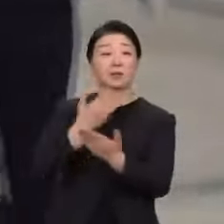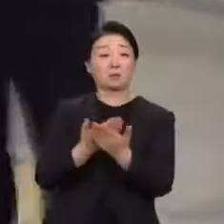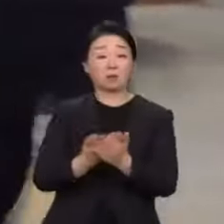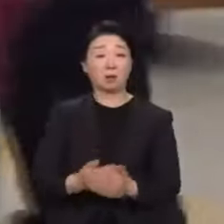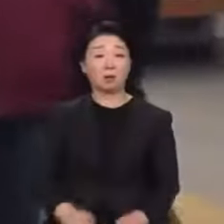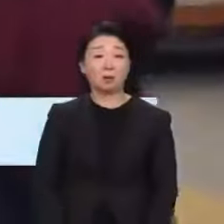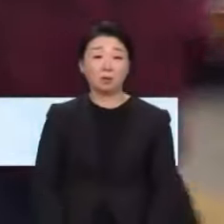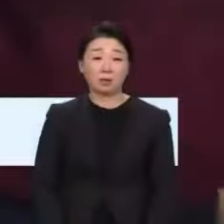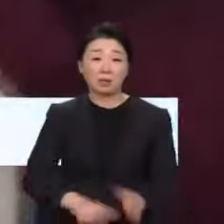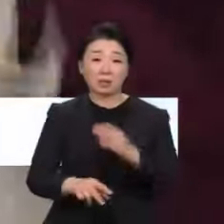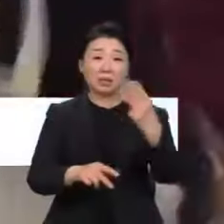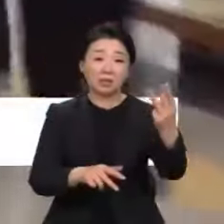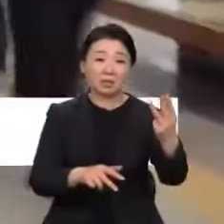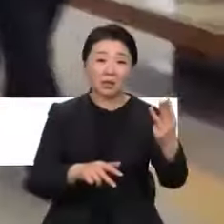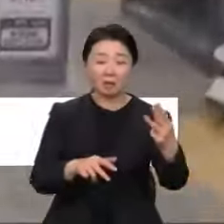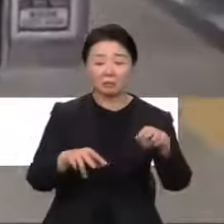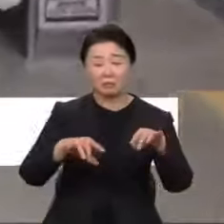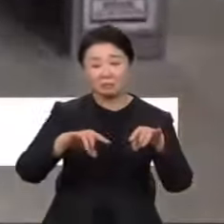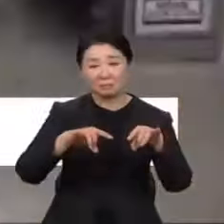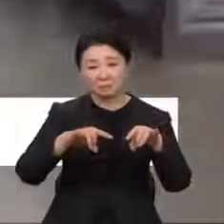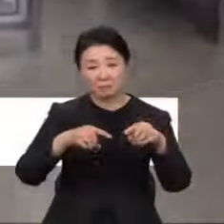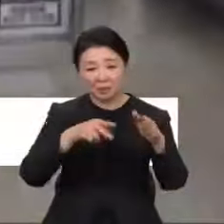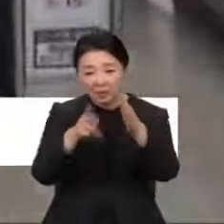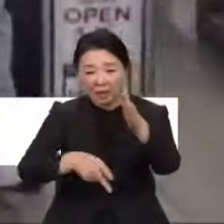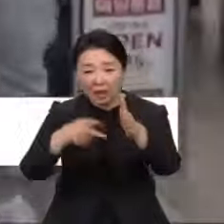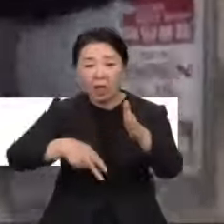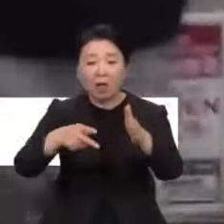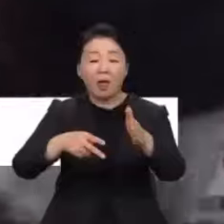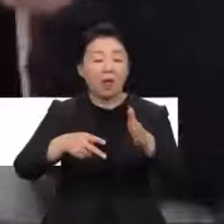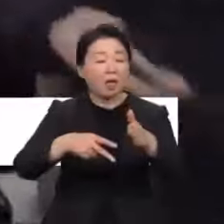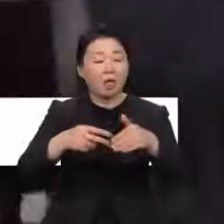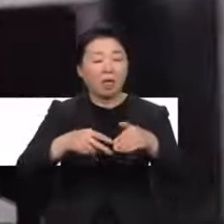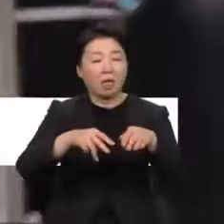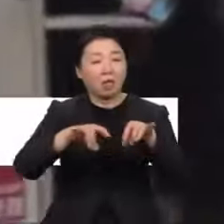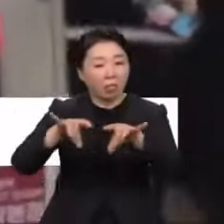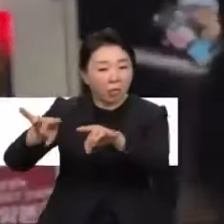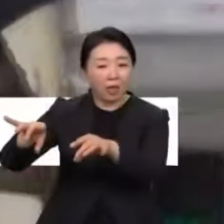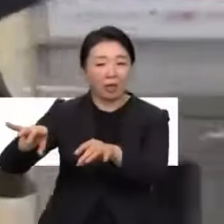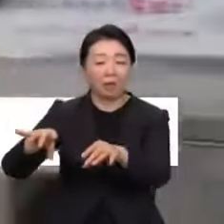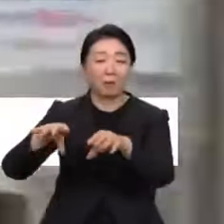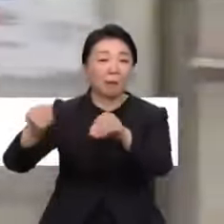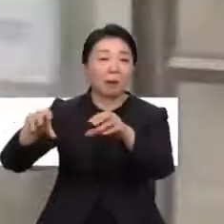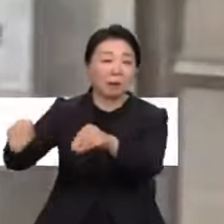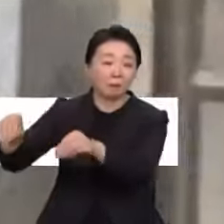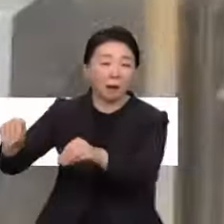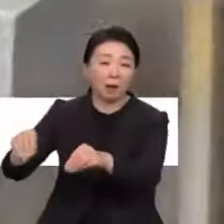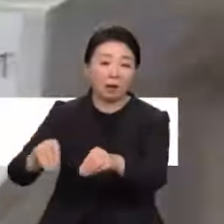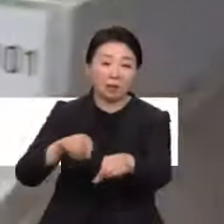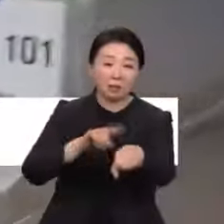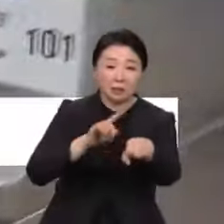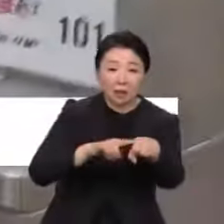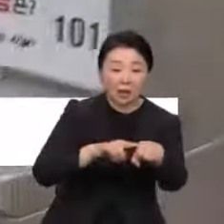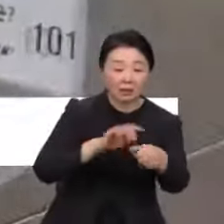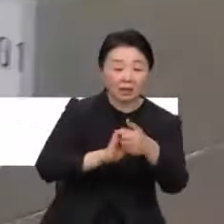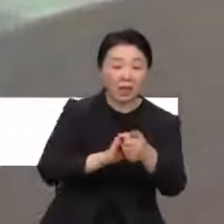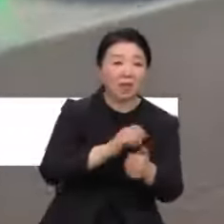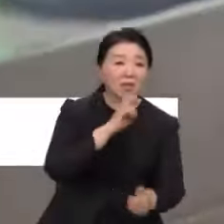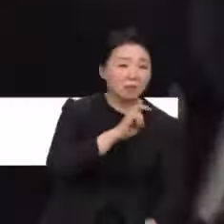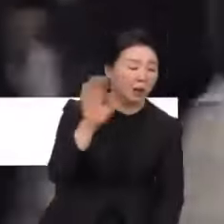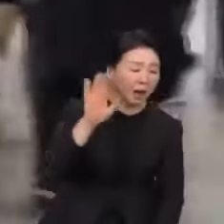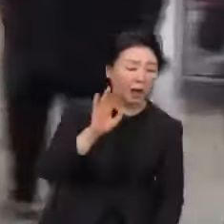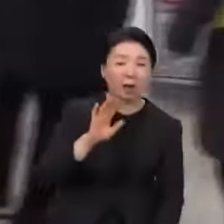3호선 전 구간 열차는 연쇄적으로 지연되기 시작했습니다. 배차 간격이 20분에서 40분까지